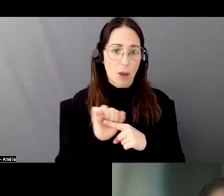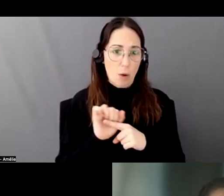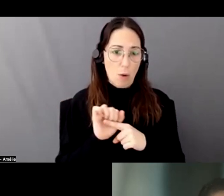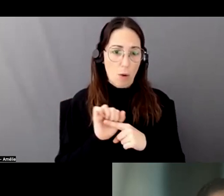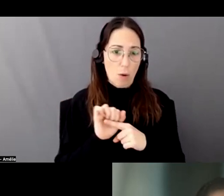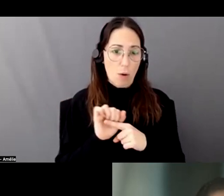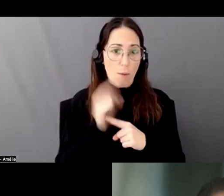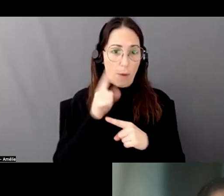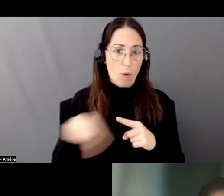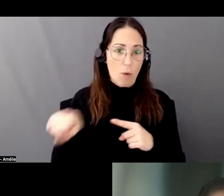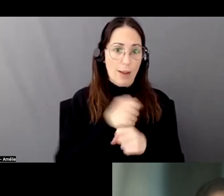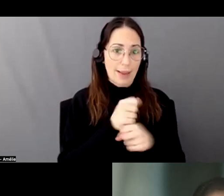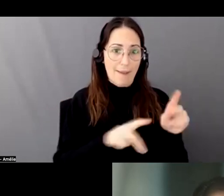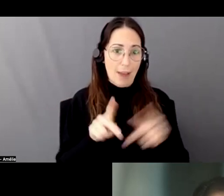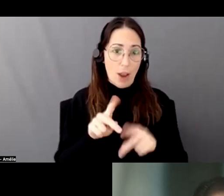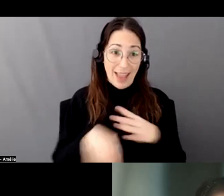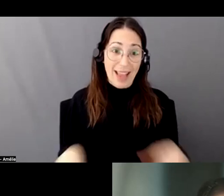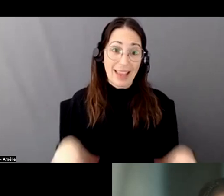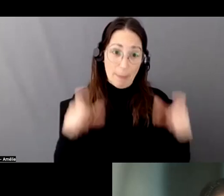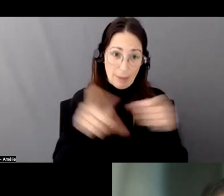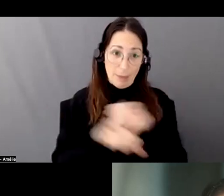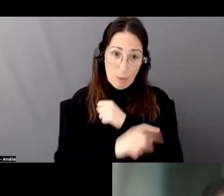aux travailleurs de l'établissement